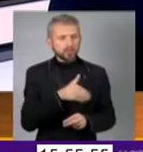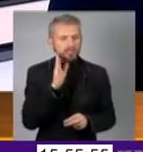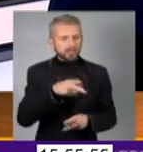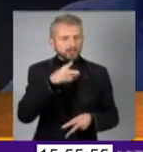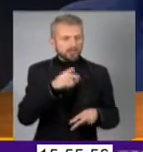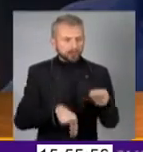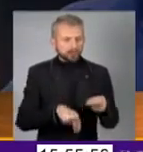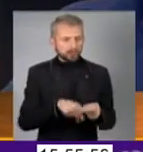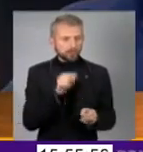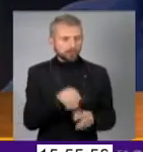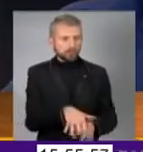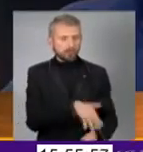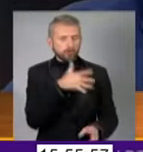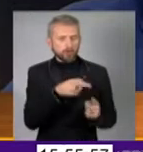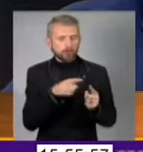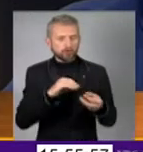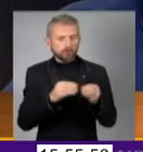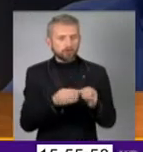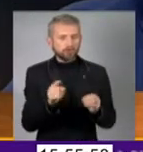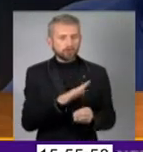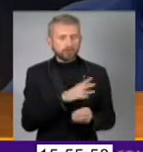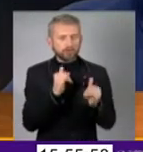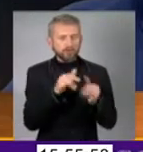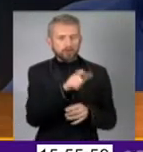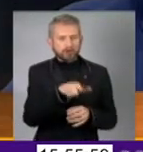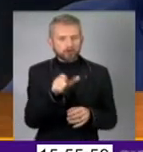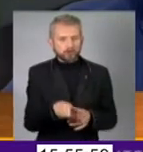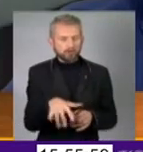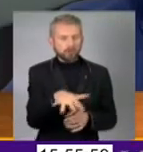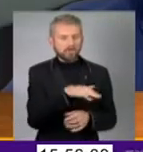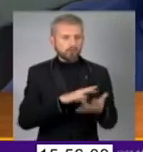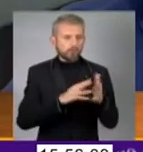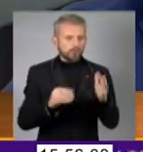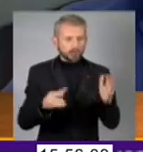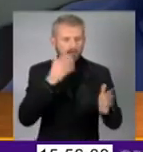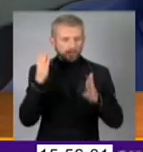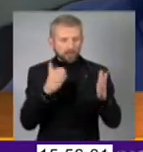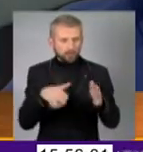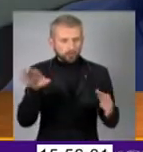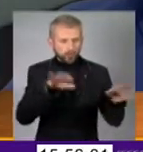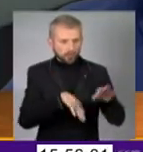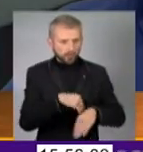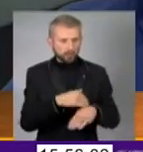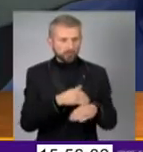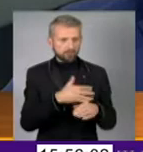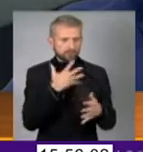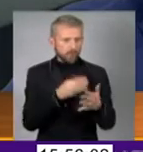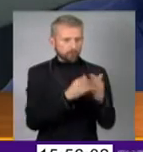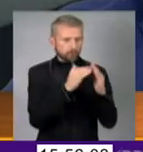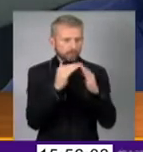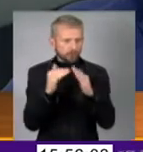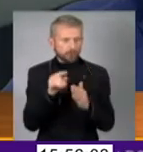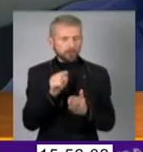закінчимо ту довгорічну проблему, яка існувала для мешканців масиву Винограда Вітряні Гори, саме приватного сектору. Вони будуть і